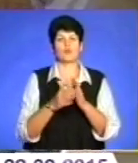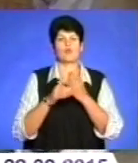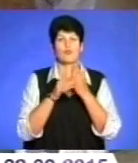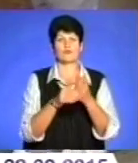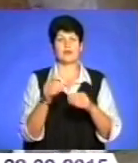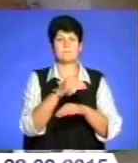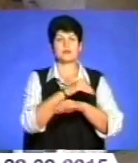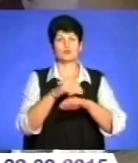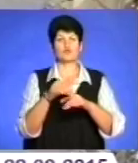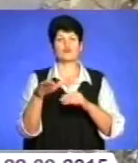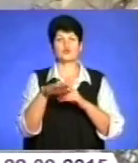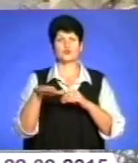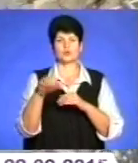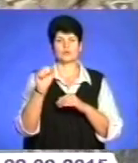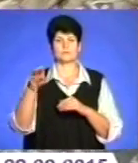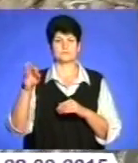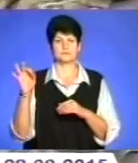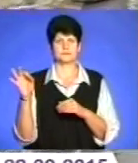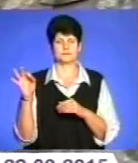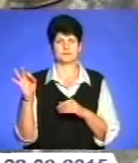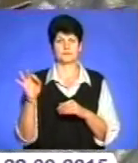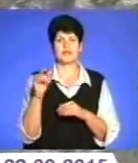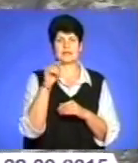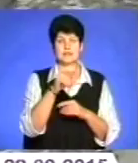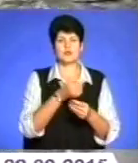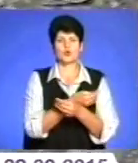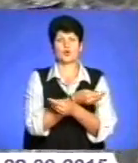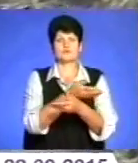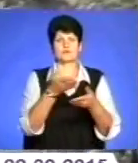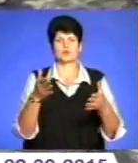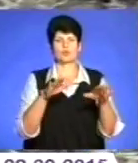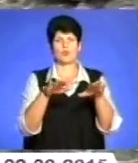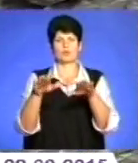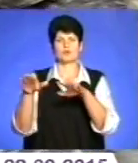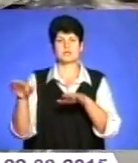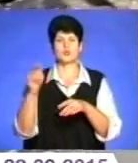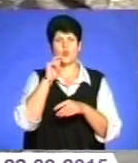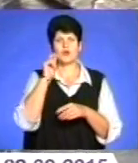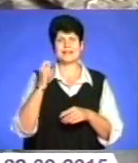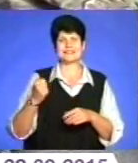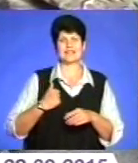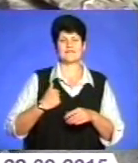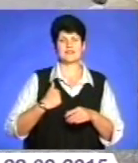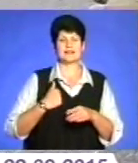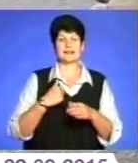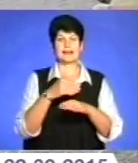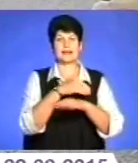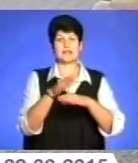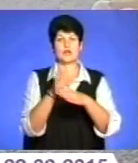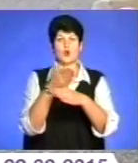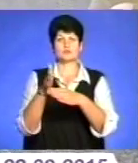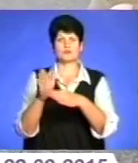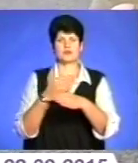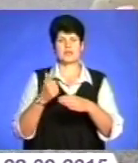зону проведення антитерористичної операції. Її розвезуть по позиціях українських військ на лінії розмежування